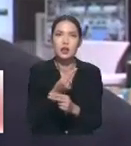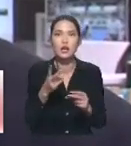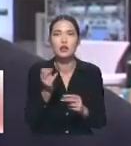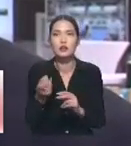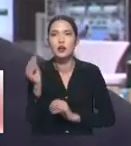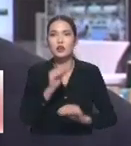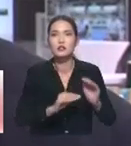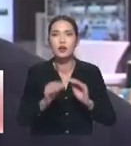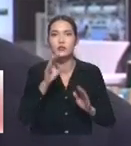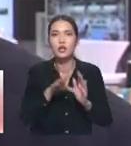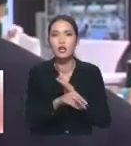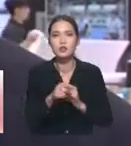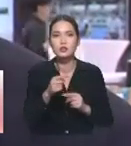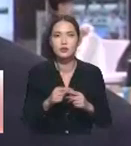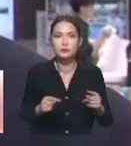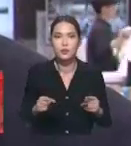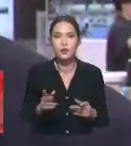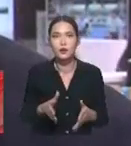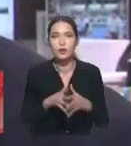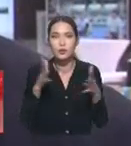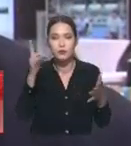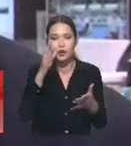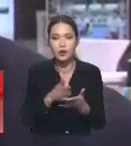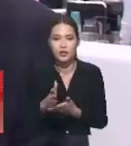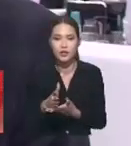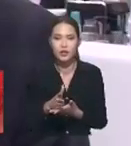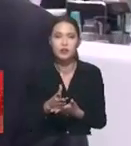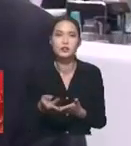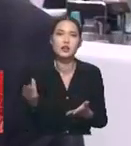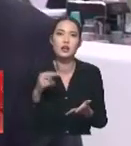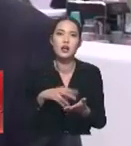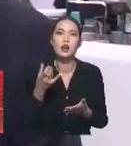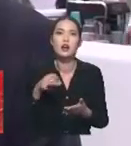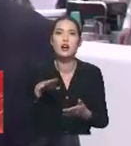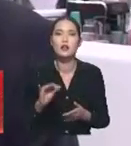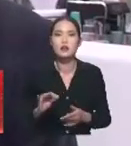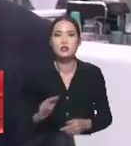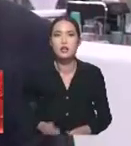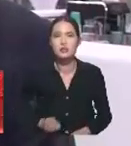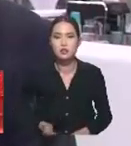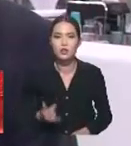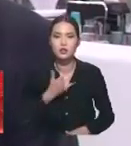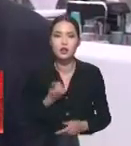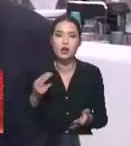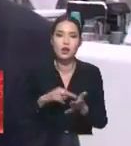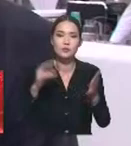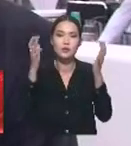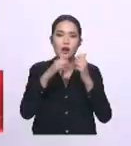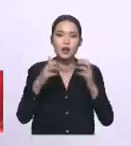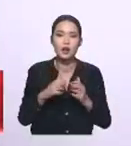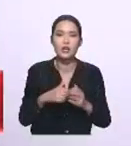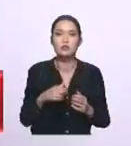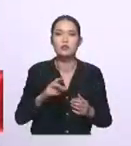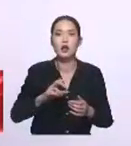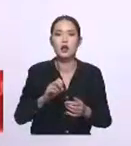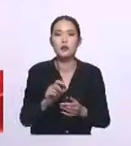появляется очень много квалифицированных специалистов в сфере IT. Наша компания занимается разработкой приложения Tablas,